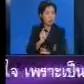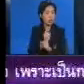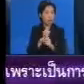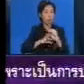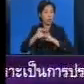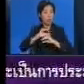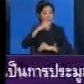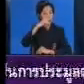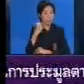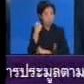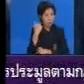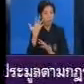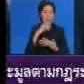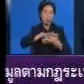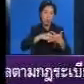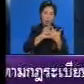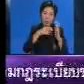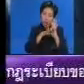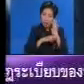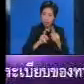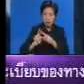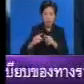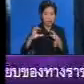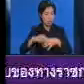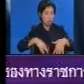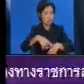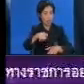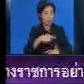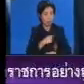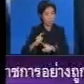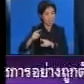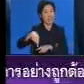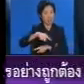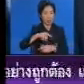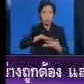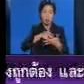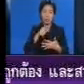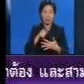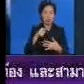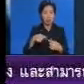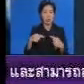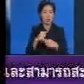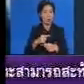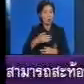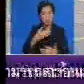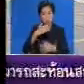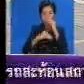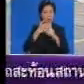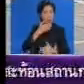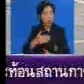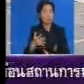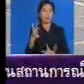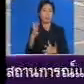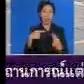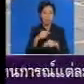เข้มแข็งเนี่ยนะครับและการใช้นโยบายประชานิยมไม่สามารถสร้างความยั่งยืนและไม่สามารถสร้างงานที่มีคุณภาพได้ซึ่งทาง